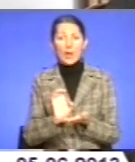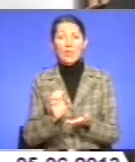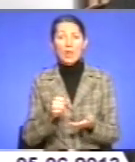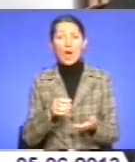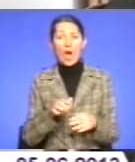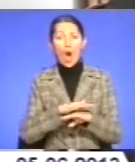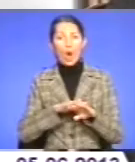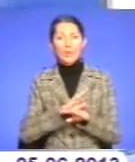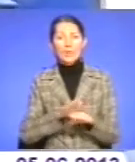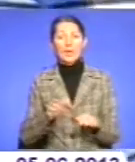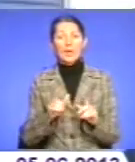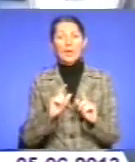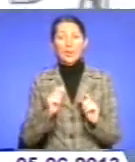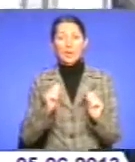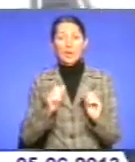який зараз є.